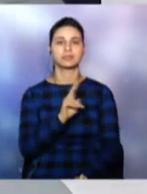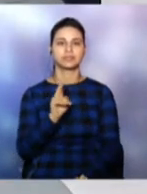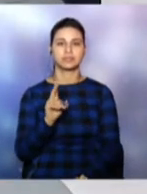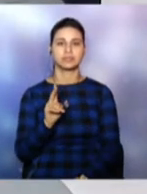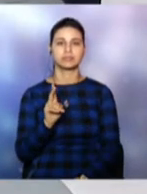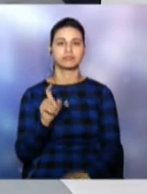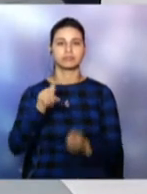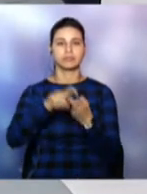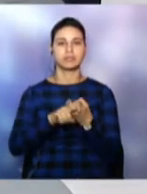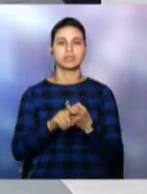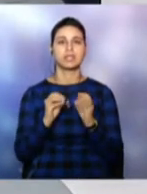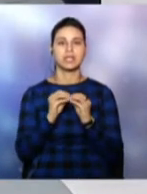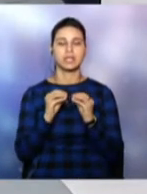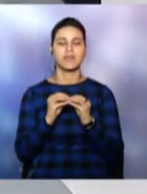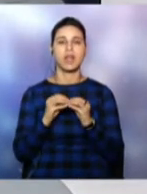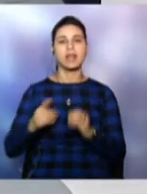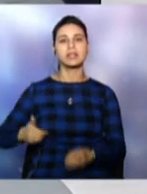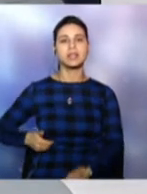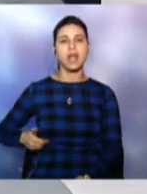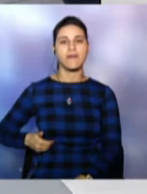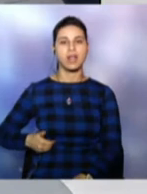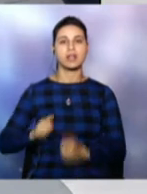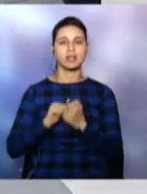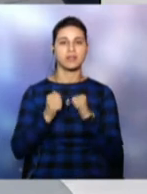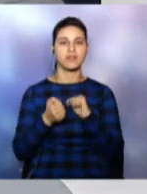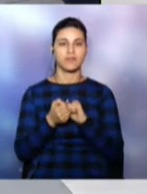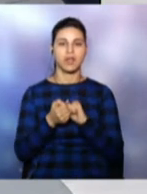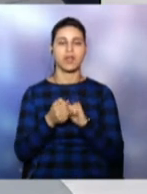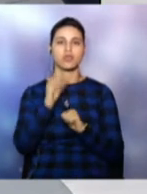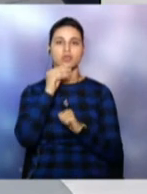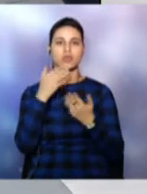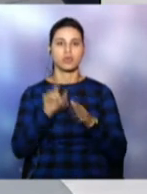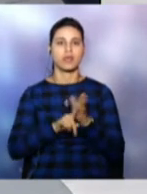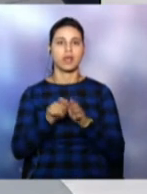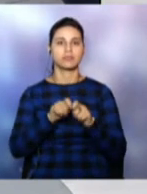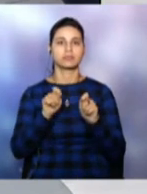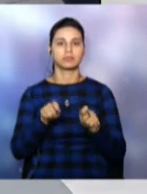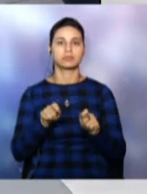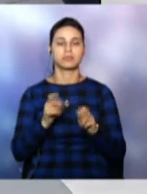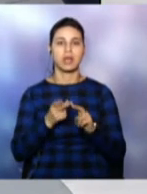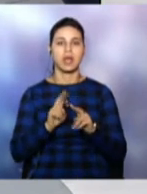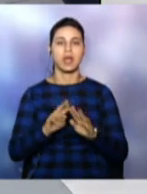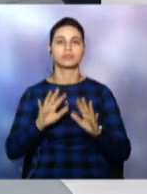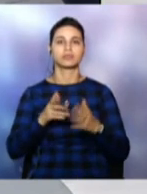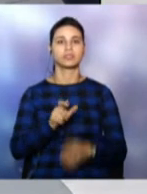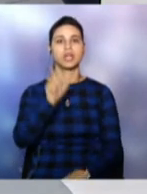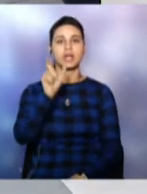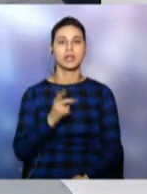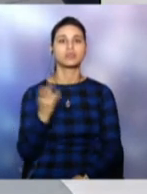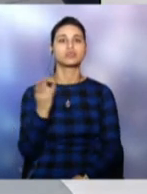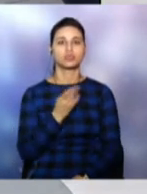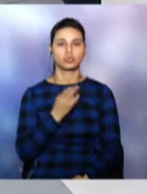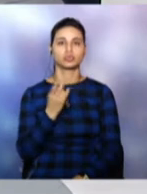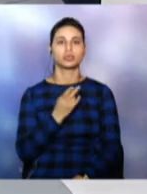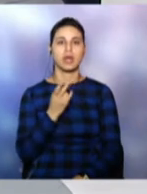თქვათ, იგივე ნაღვლ კენჭოვანი დაავადების დროს, როცა იგი ჩამოყალიბებულია უკვე, ამ შემთხვევაში ადამიანი უნდა